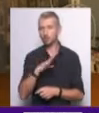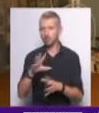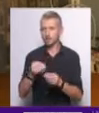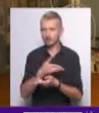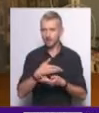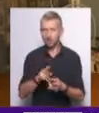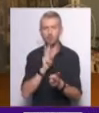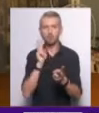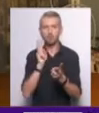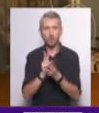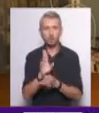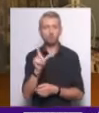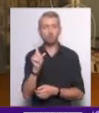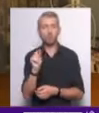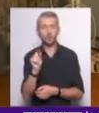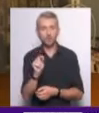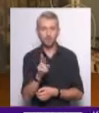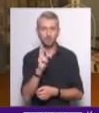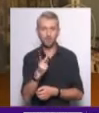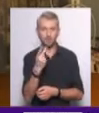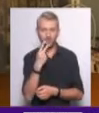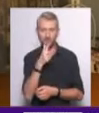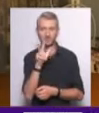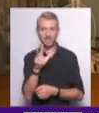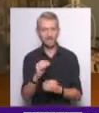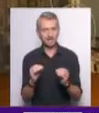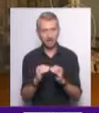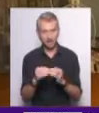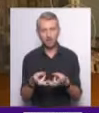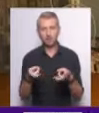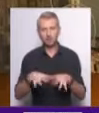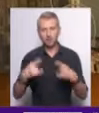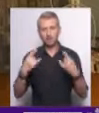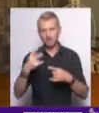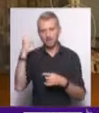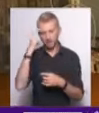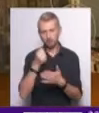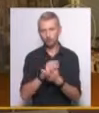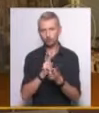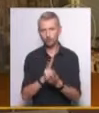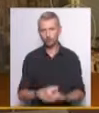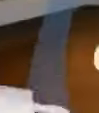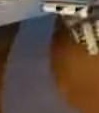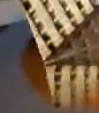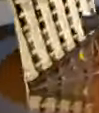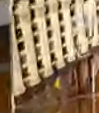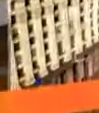прямому ефірі. Ми побачимося вже у понеділок, як завжди, о 15:10. Тож залишайтеся на телеканалі Київ і до зустрічі.